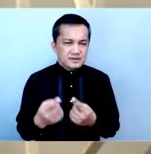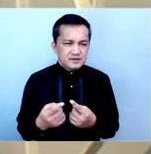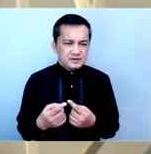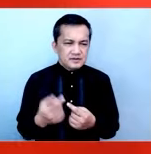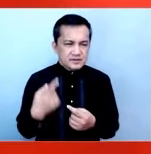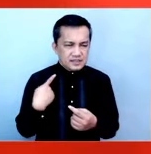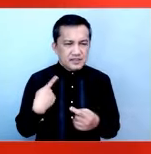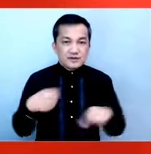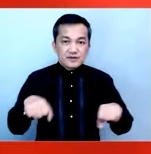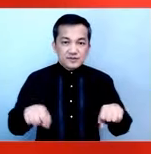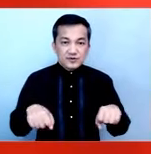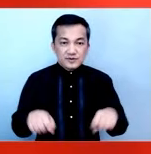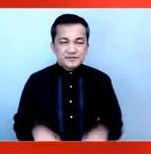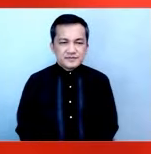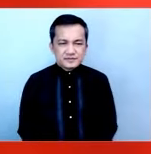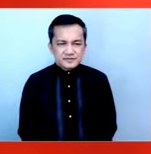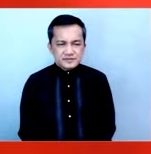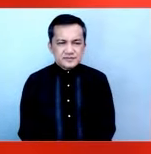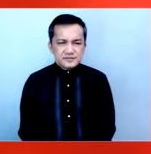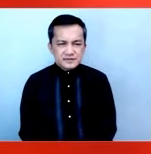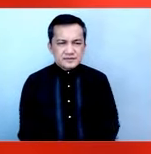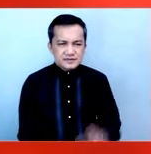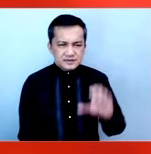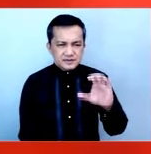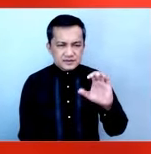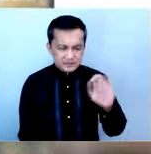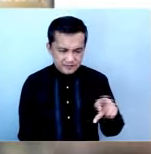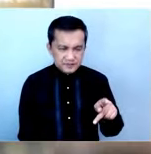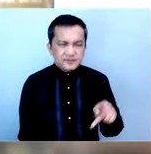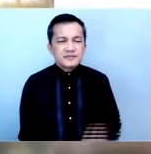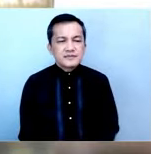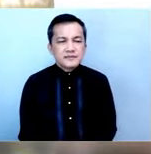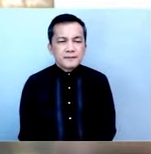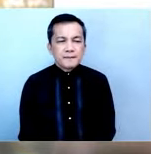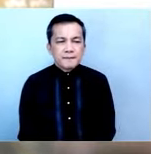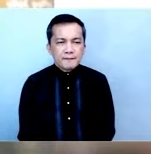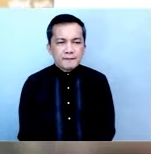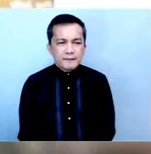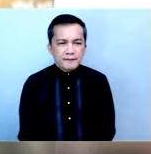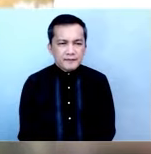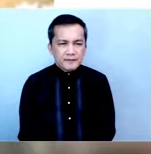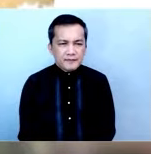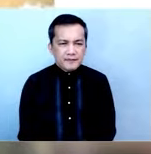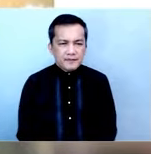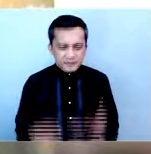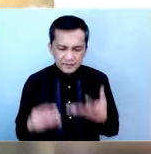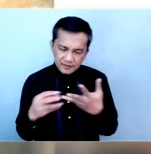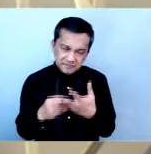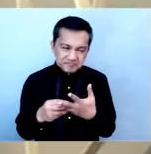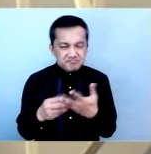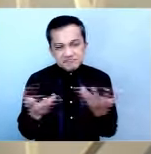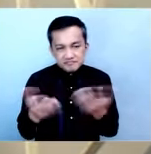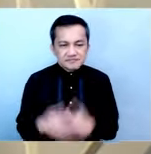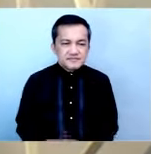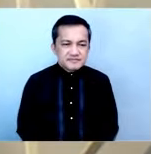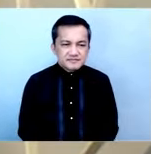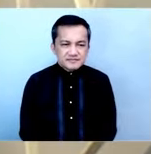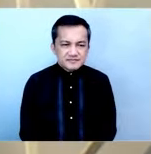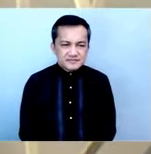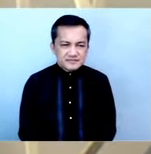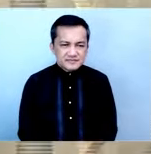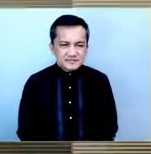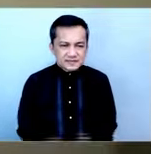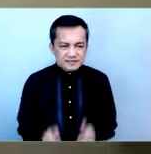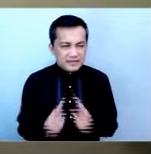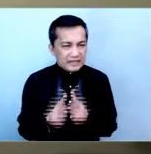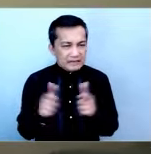motor, cellphone, then mga sing-sing, ganun, alas. Medyo palaki po ng